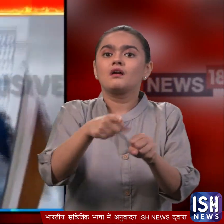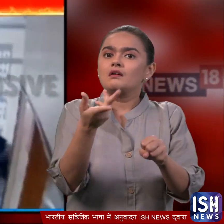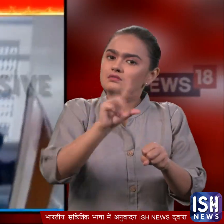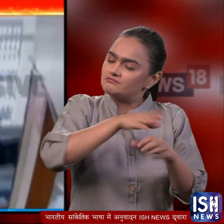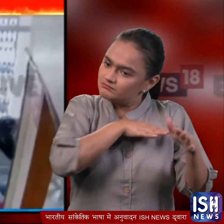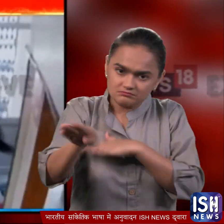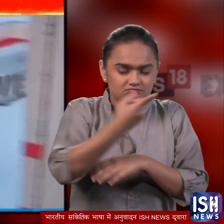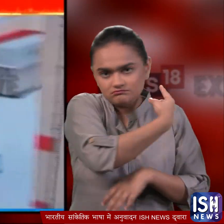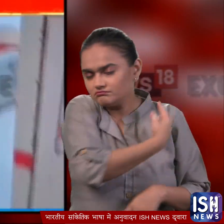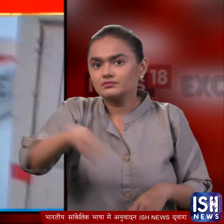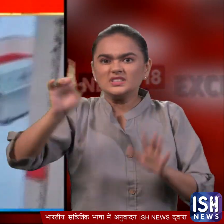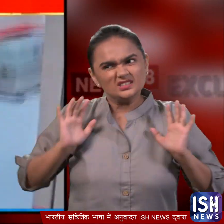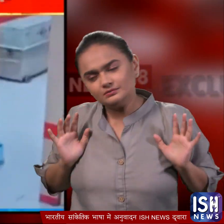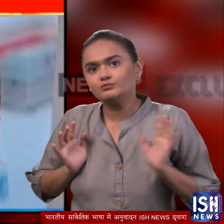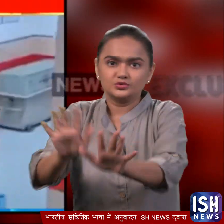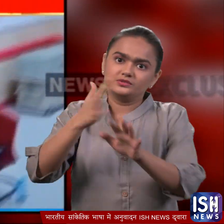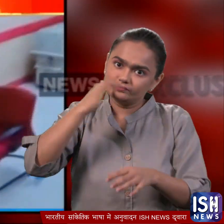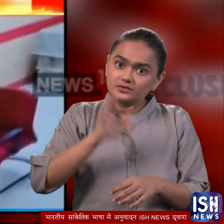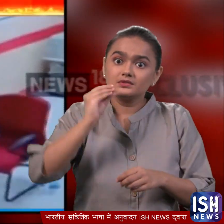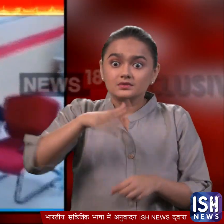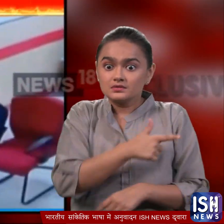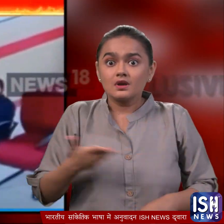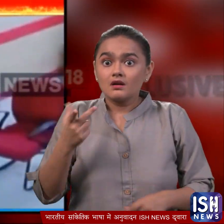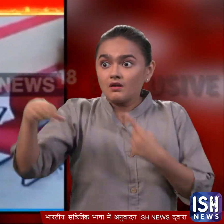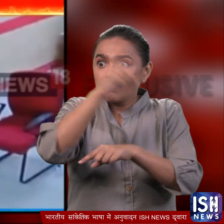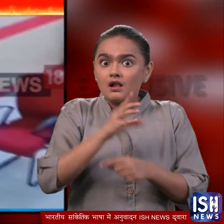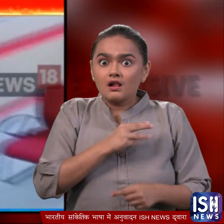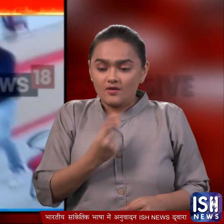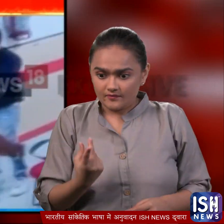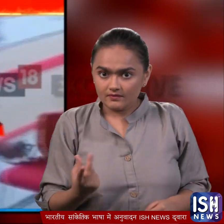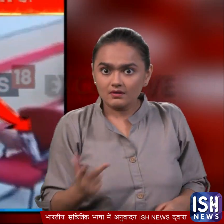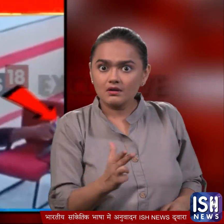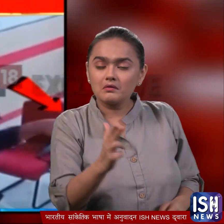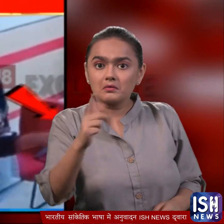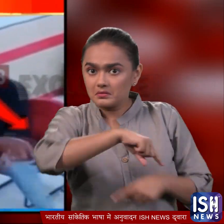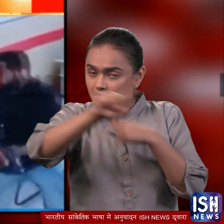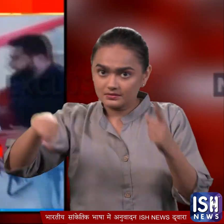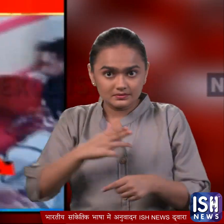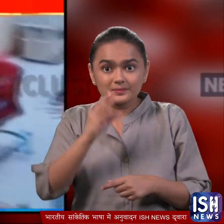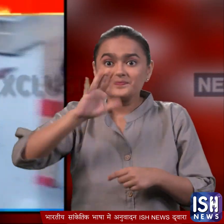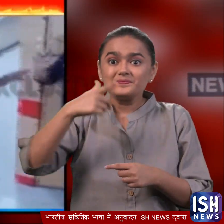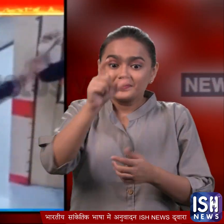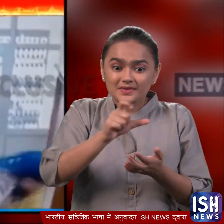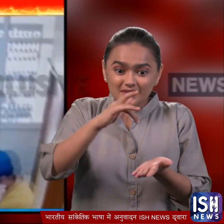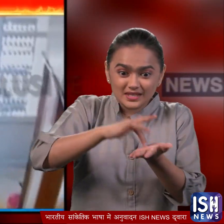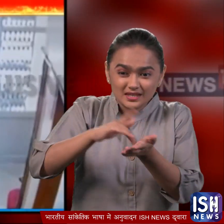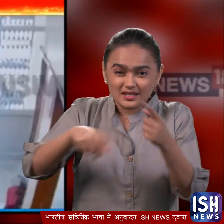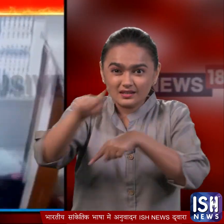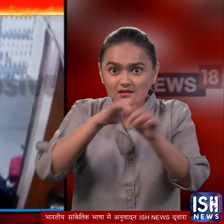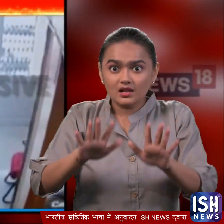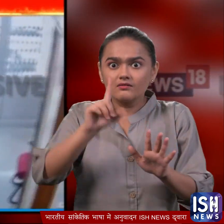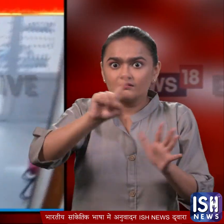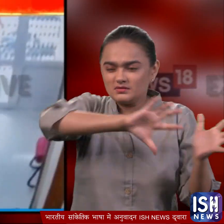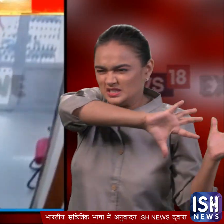साथी ने उसे गेट पर पकड़ लिया। उसने मैनेजर को अंदर धकेला और हथियार के दम पर सबको धमकाने लगा। इसके बाद उन लोगों ने वहां